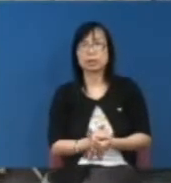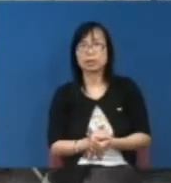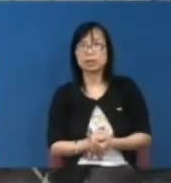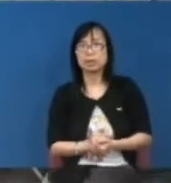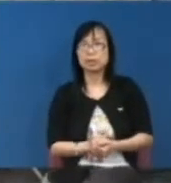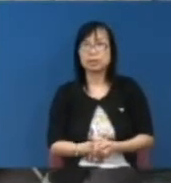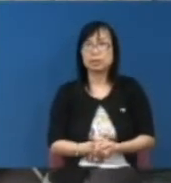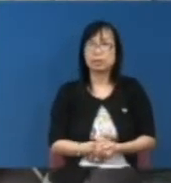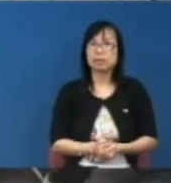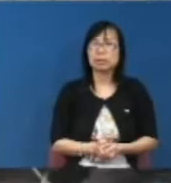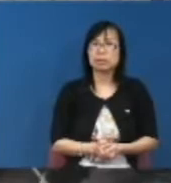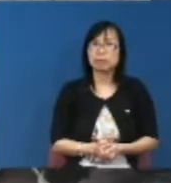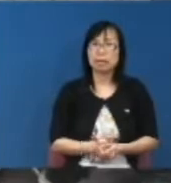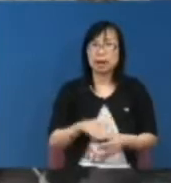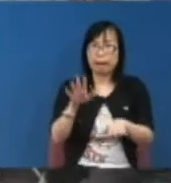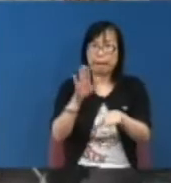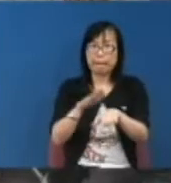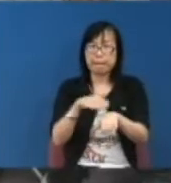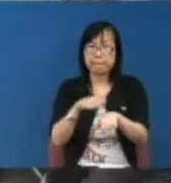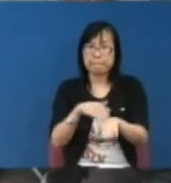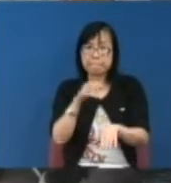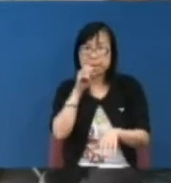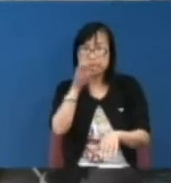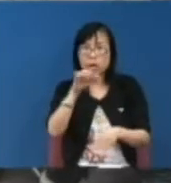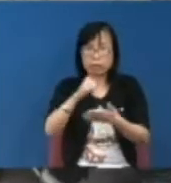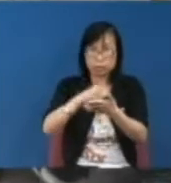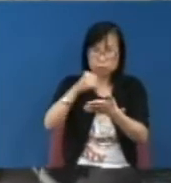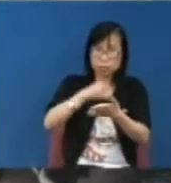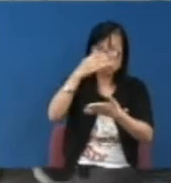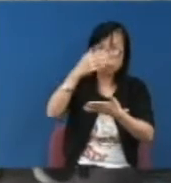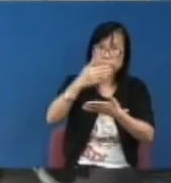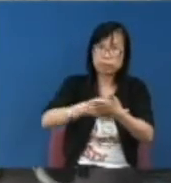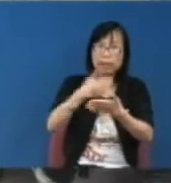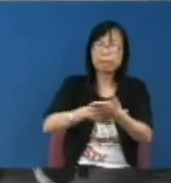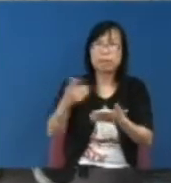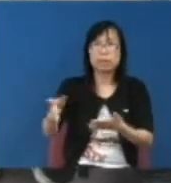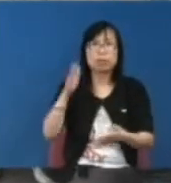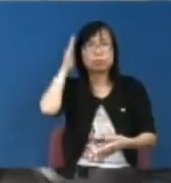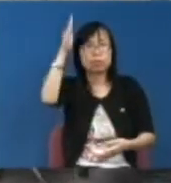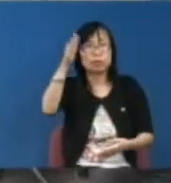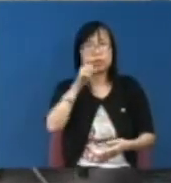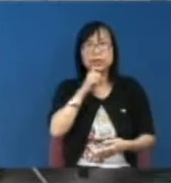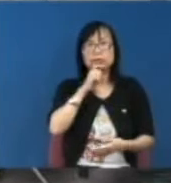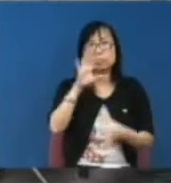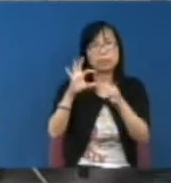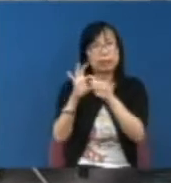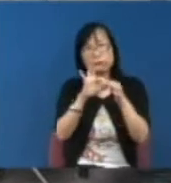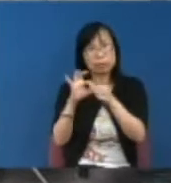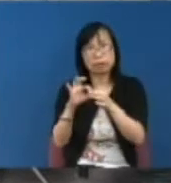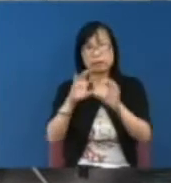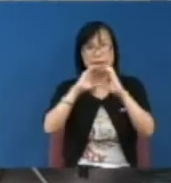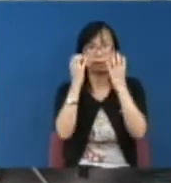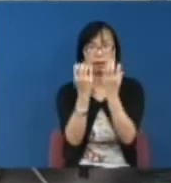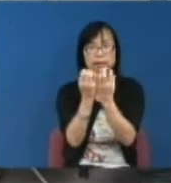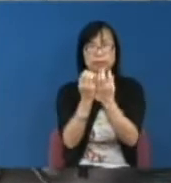就除了剛才講，譬如話稅務寬免之外咧，其實嚟緊有啲咩相關嘅機構，我